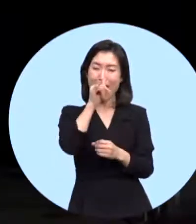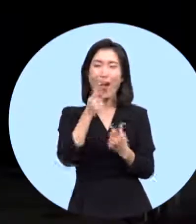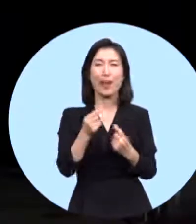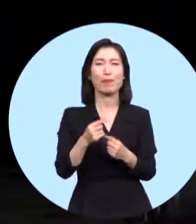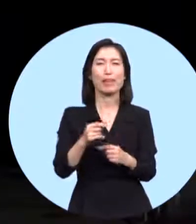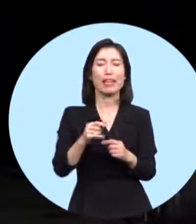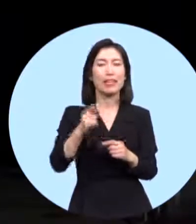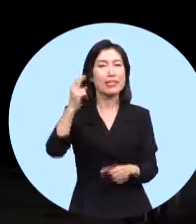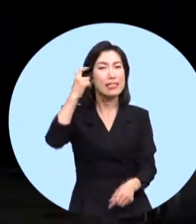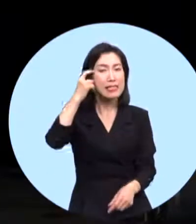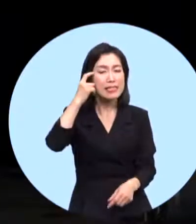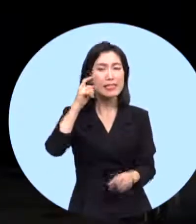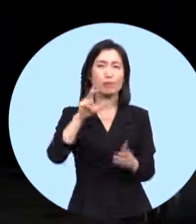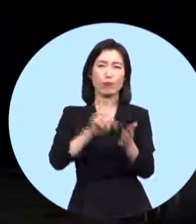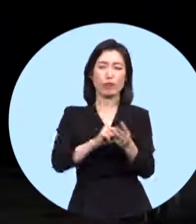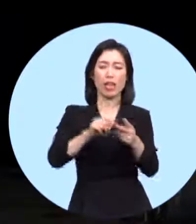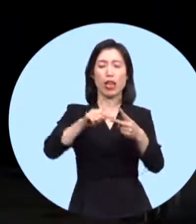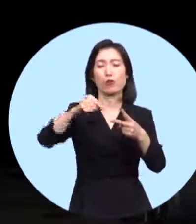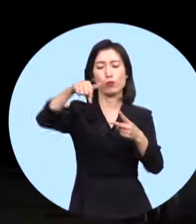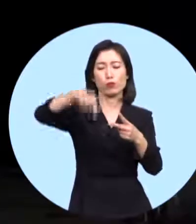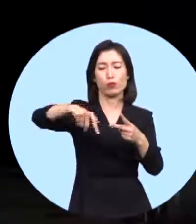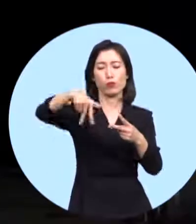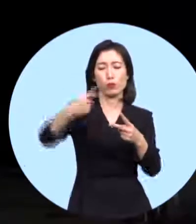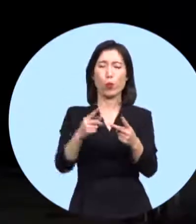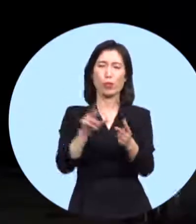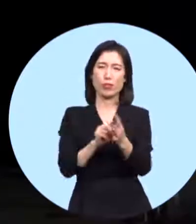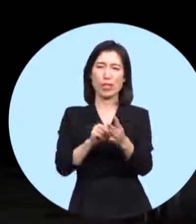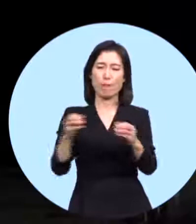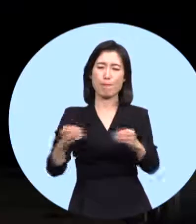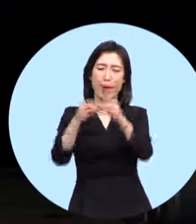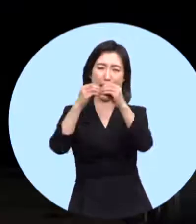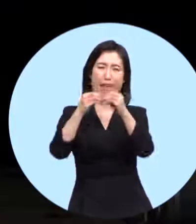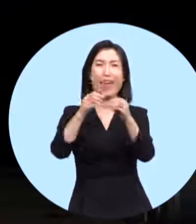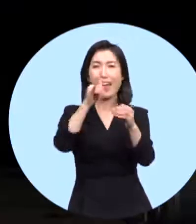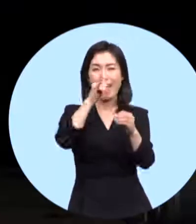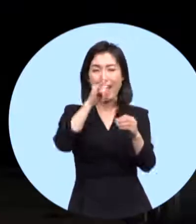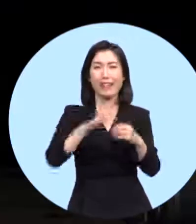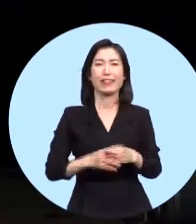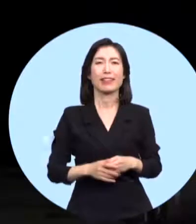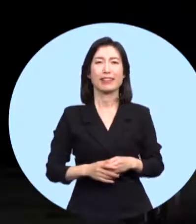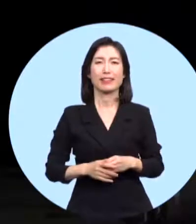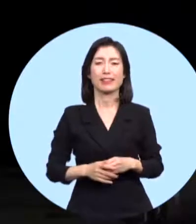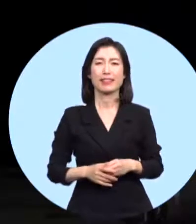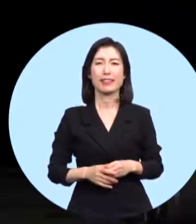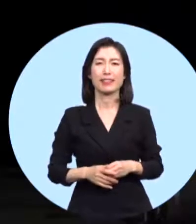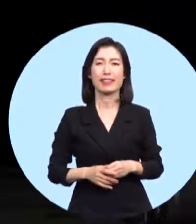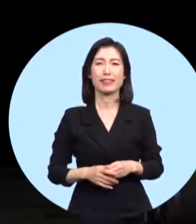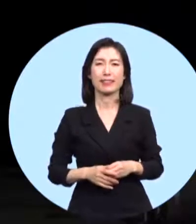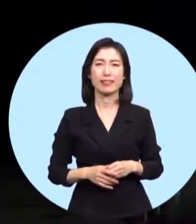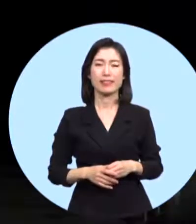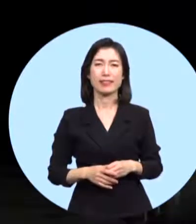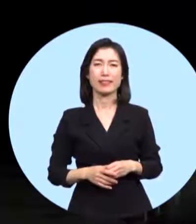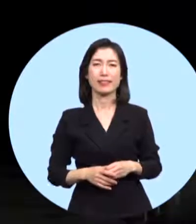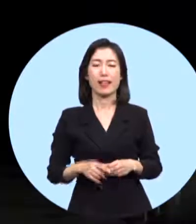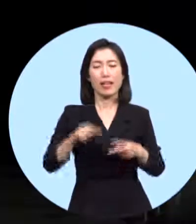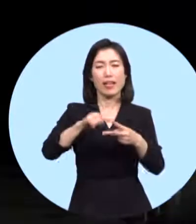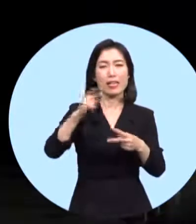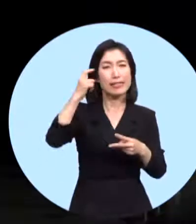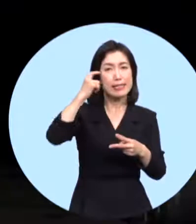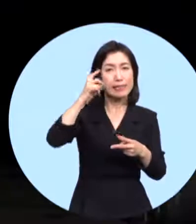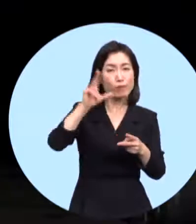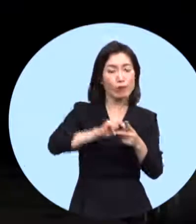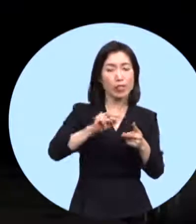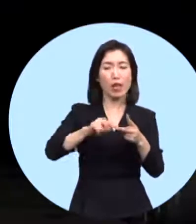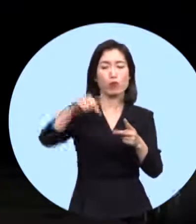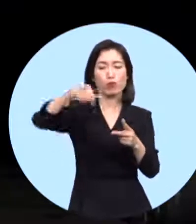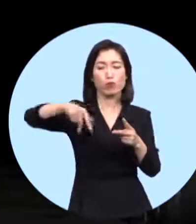드렸습니다만 인식의 문제와 구조의 문제는 서로 맞물려 있는 부분들이 있습니다. 그랬을 때